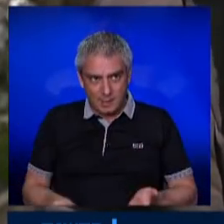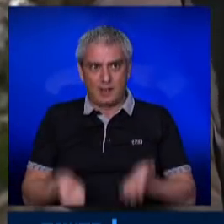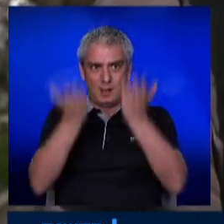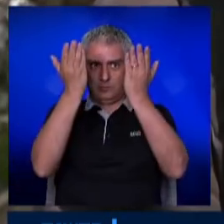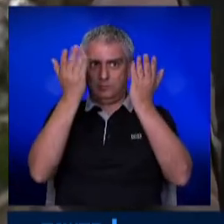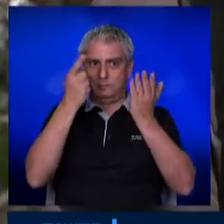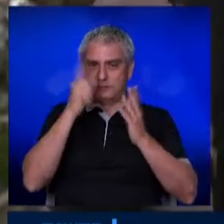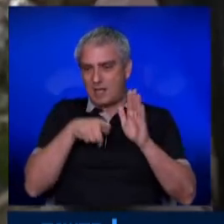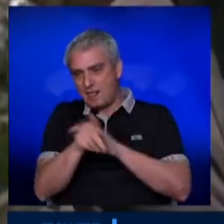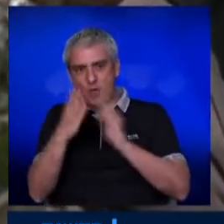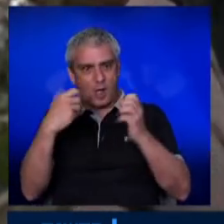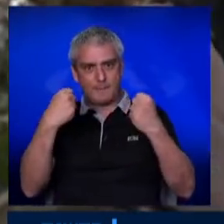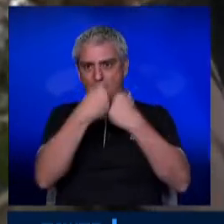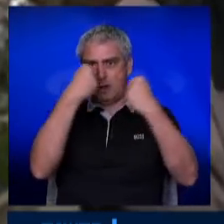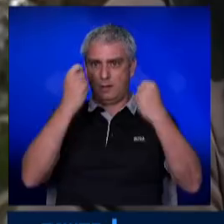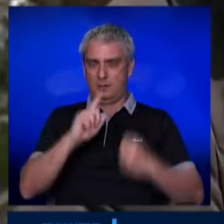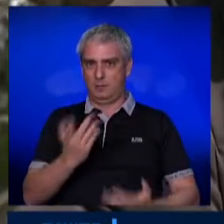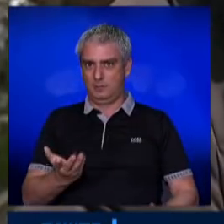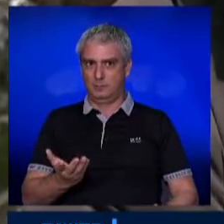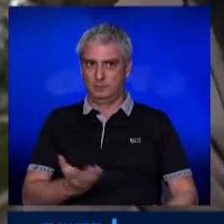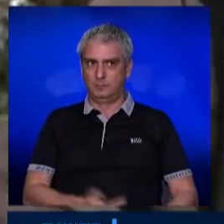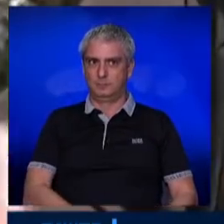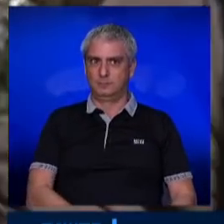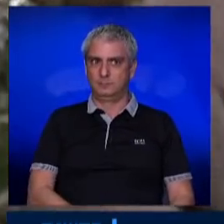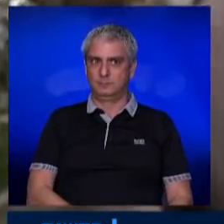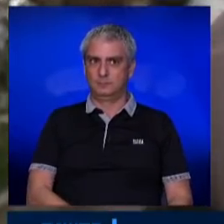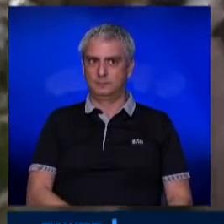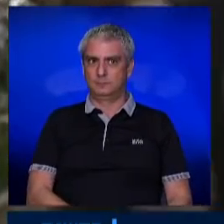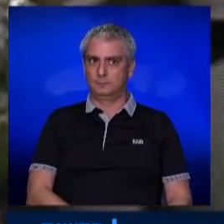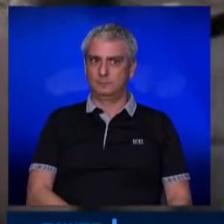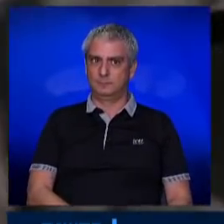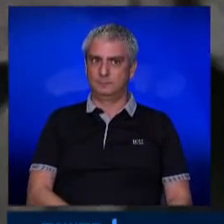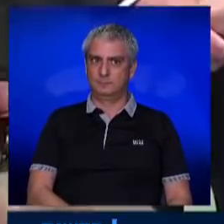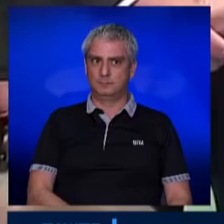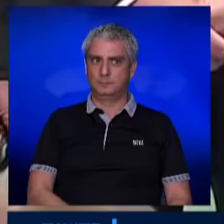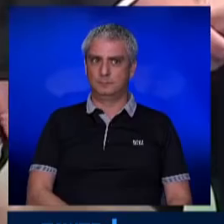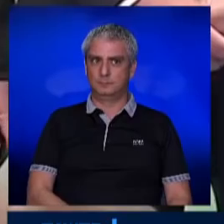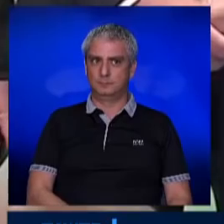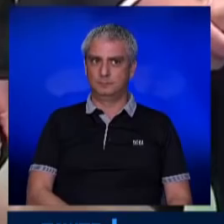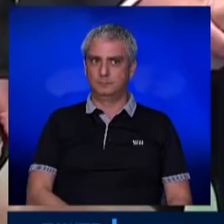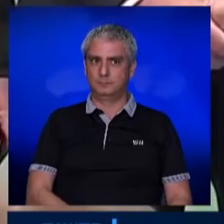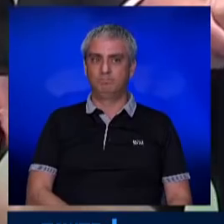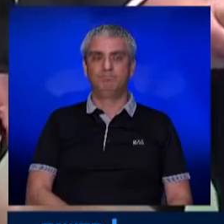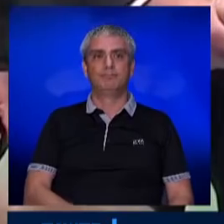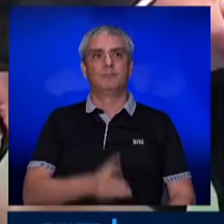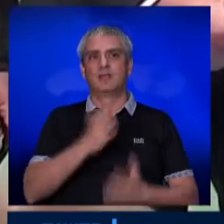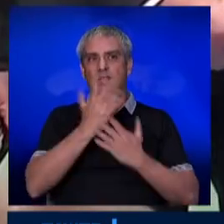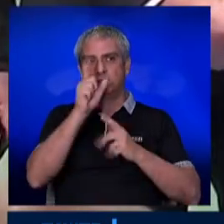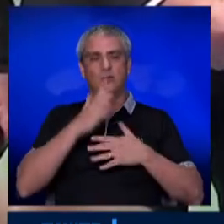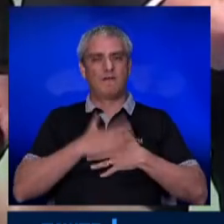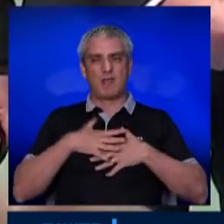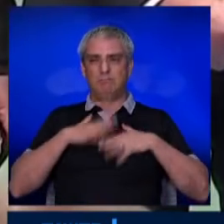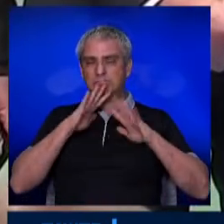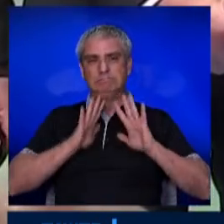remonter. Et là, j'espère qu'elle a évité l'iceberg, quoi. Voilà, tout simplement. את המיוס שחשים חלקים